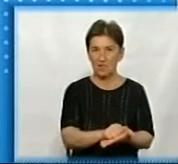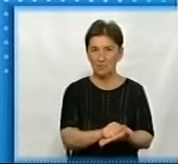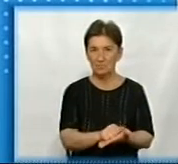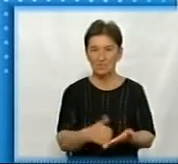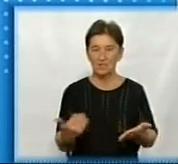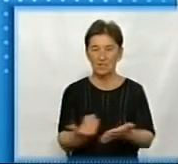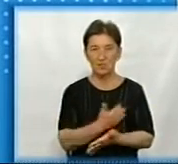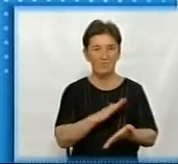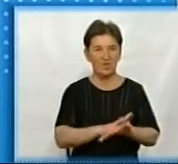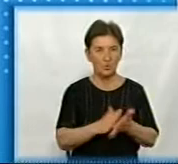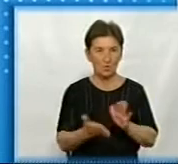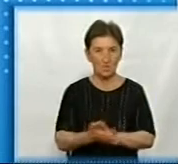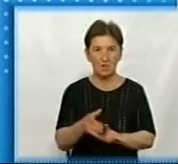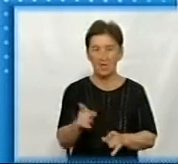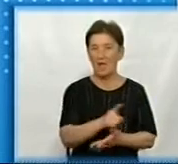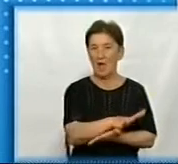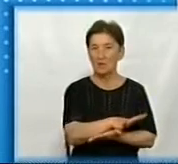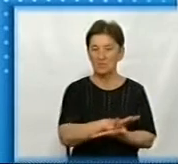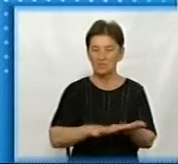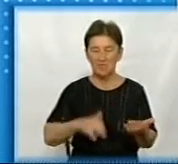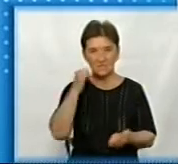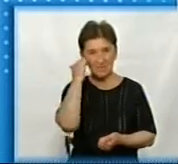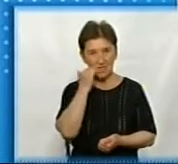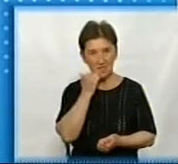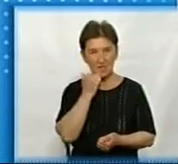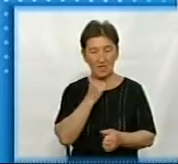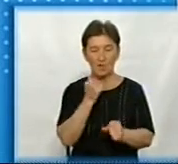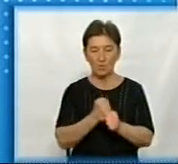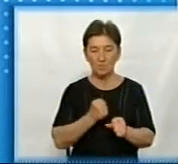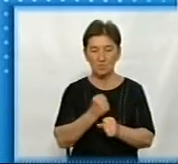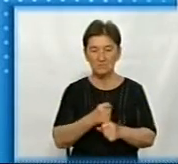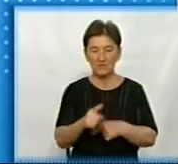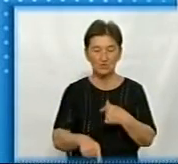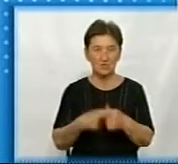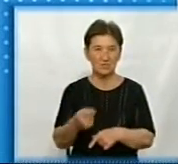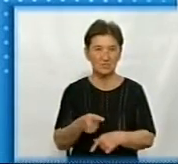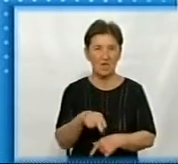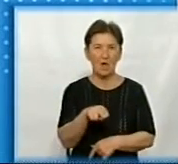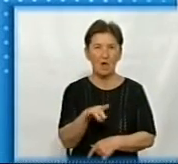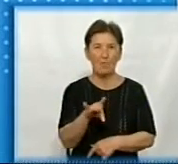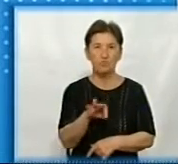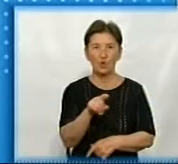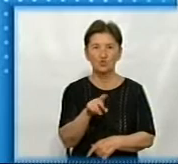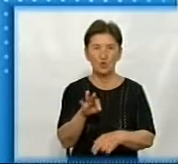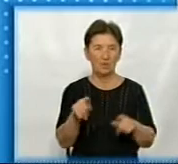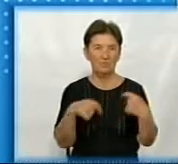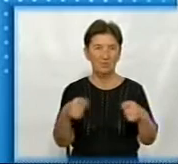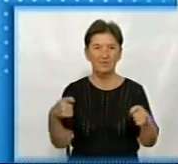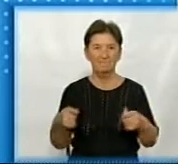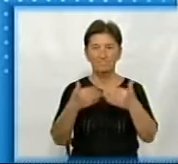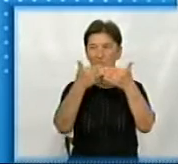нові договори, продовження старих договорів робиться через Прозоро-продажі. На даний час виставлені